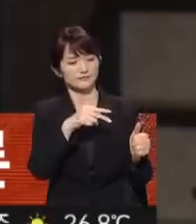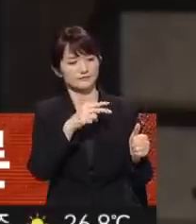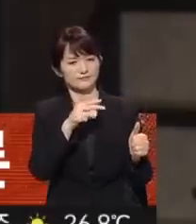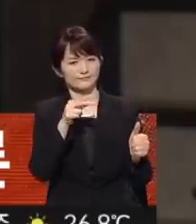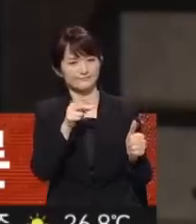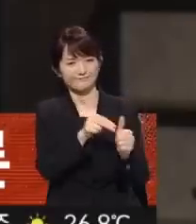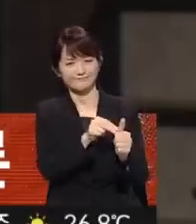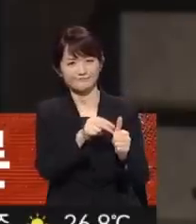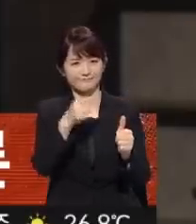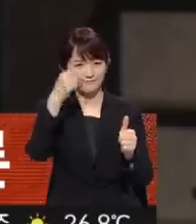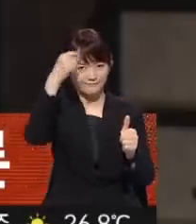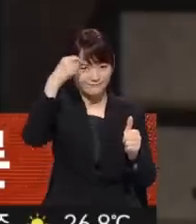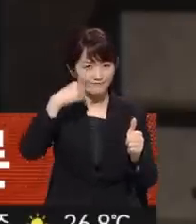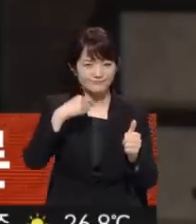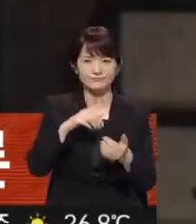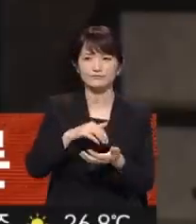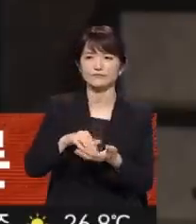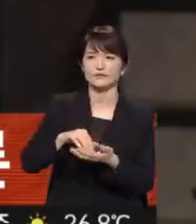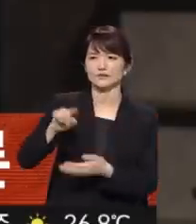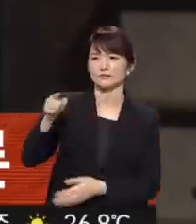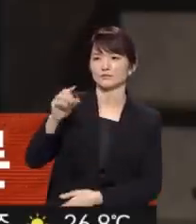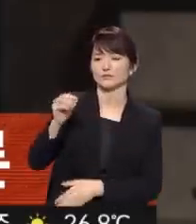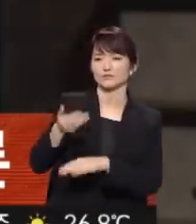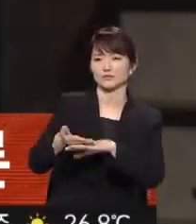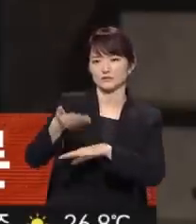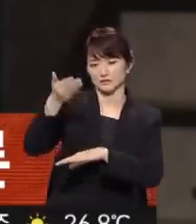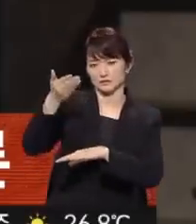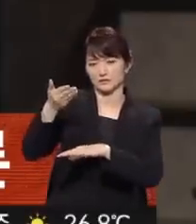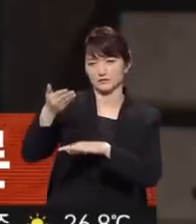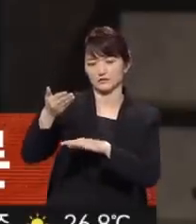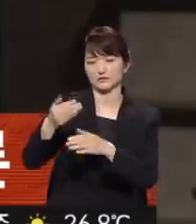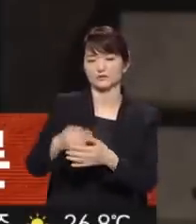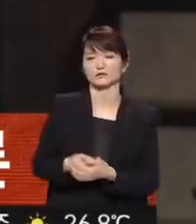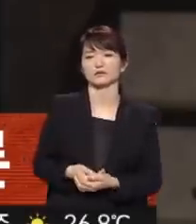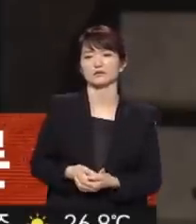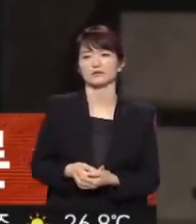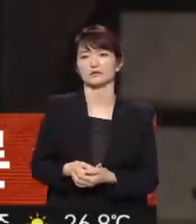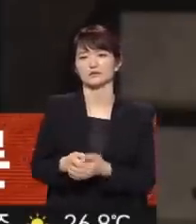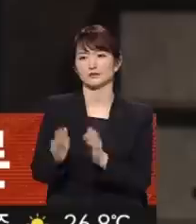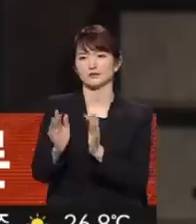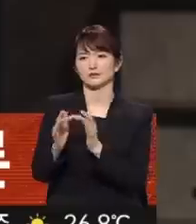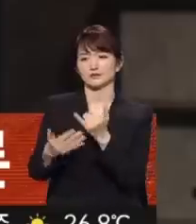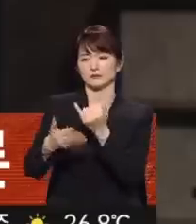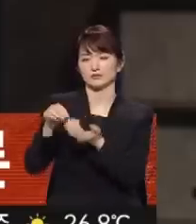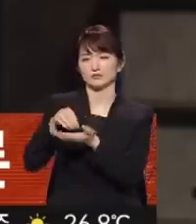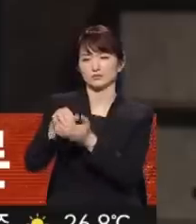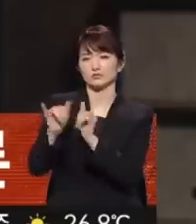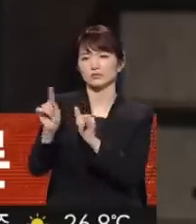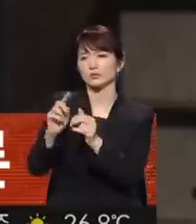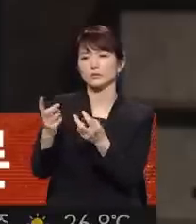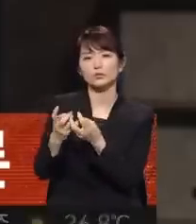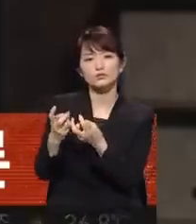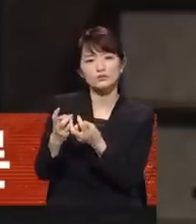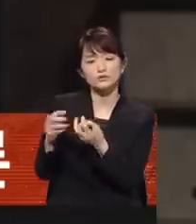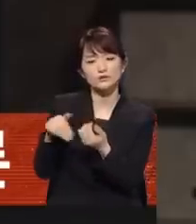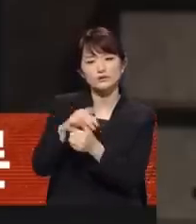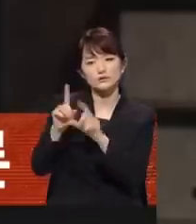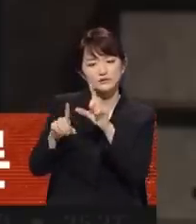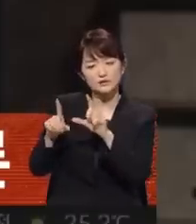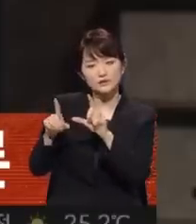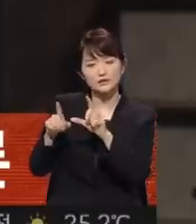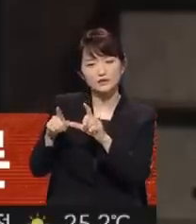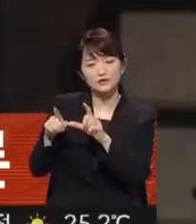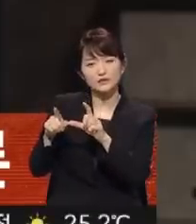하는데 100만이 넘는 그 어떤 구독자를 가진 유튜브에 앞으로 어떤 식으로 이제 전개가 될 것이